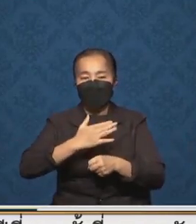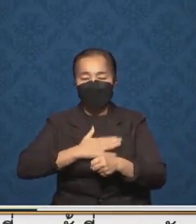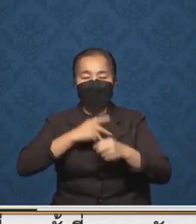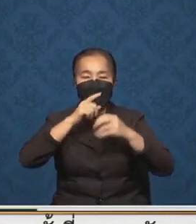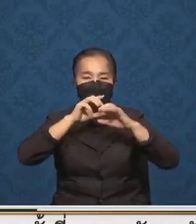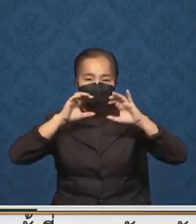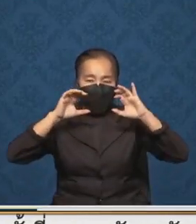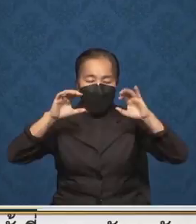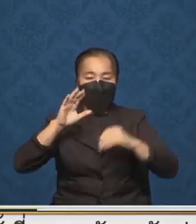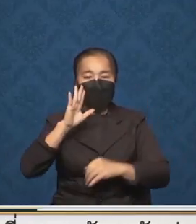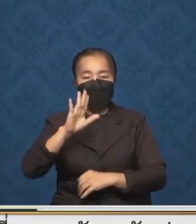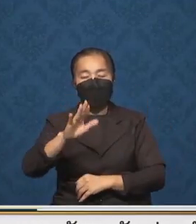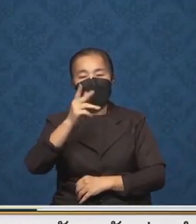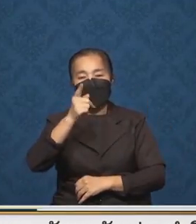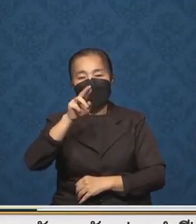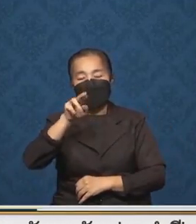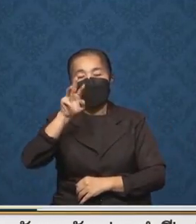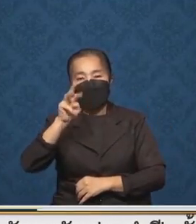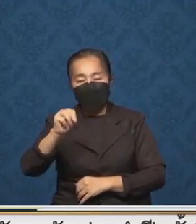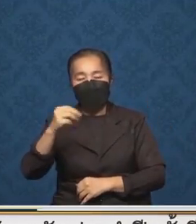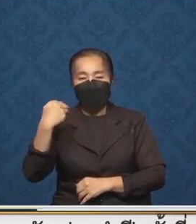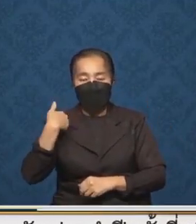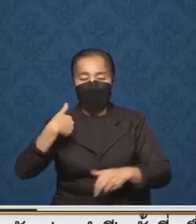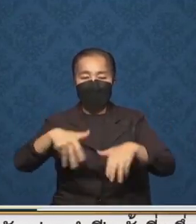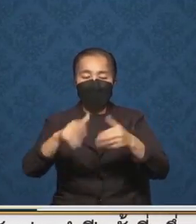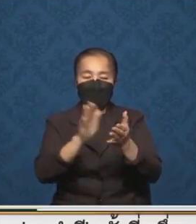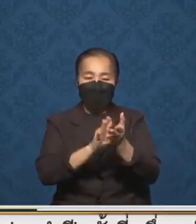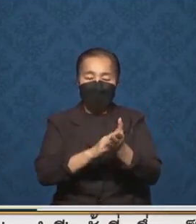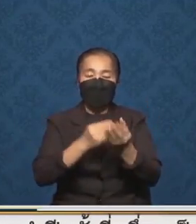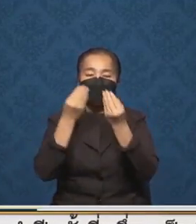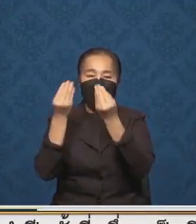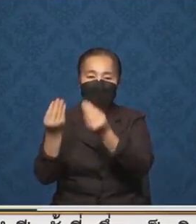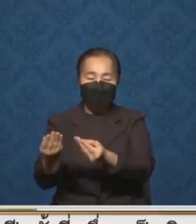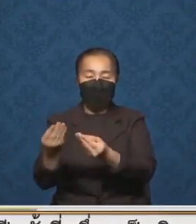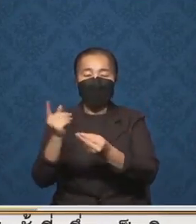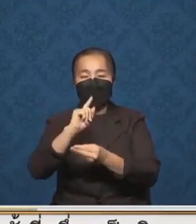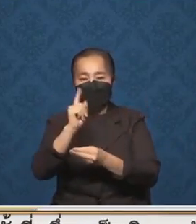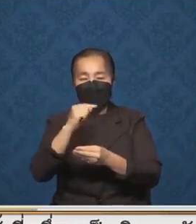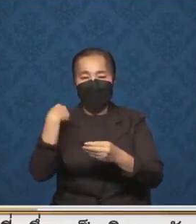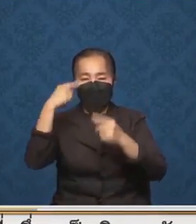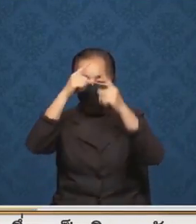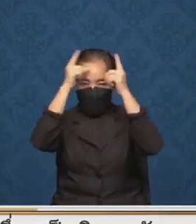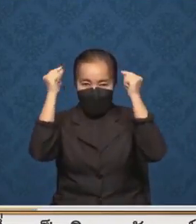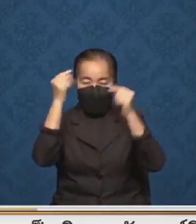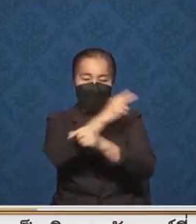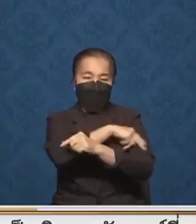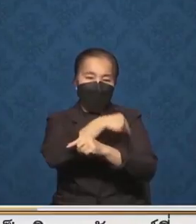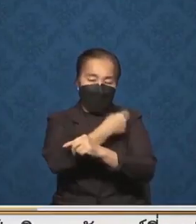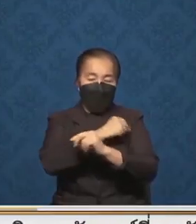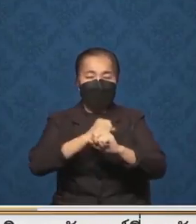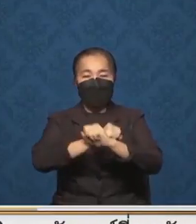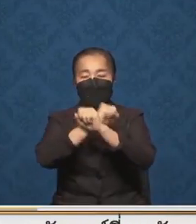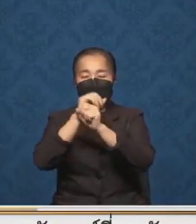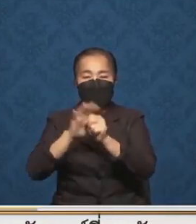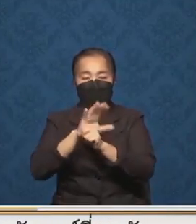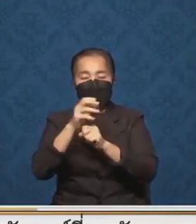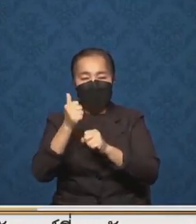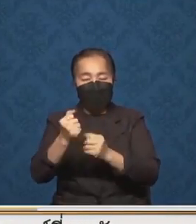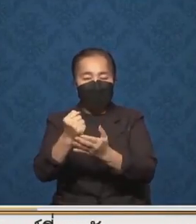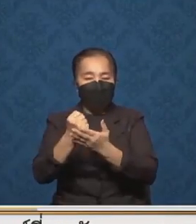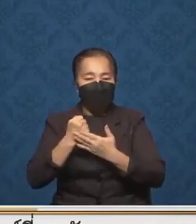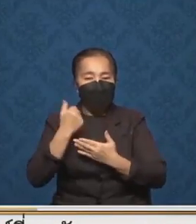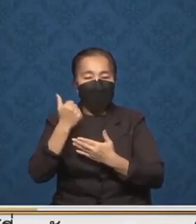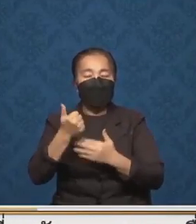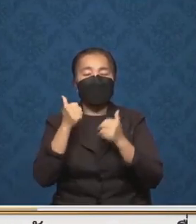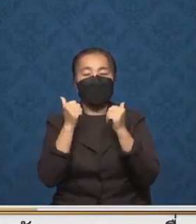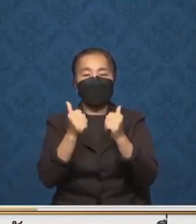ของรัฐมนตรีและในเรื่องการชื่นชมแพทย์พยาบาลในการทำหน้าที่ป้องกันสถานการณ์โควิดนะครับก็เป็นภาพดีๆที่เกิดขึ้นนะครับเพ